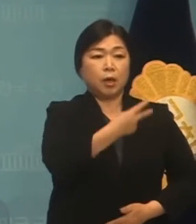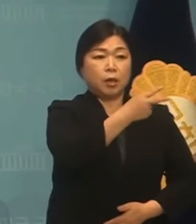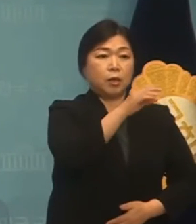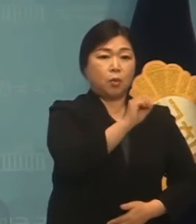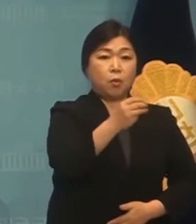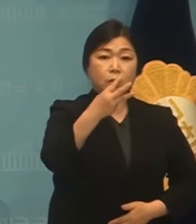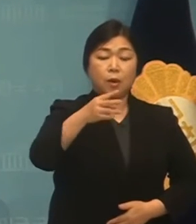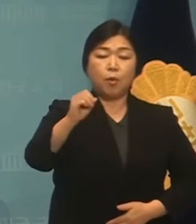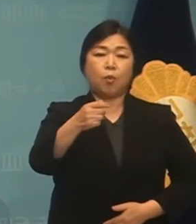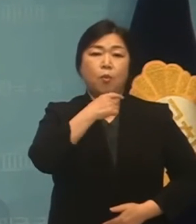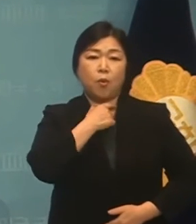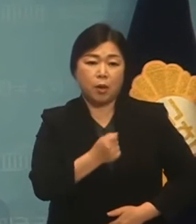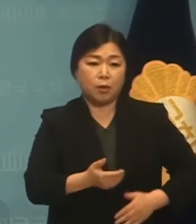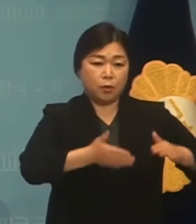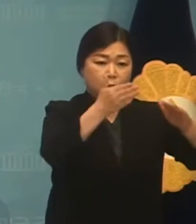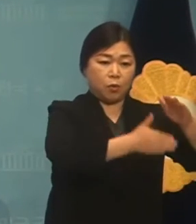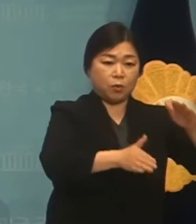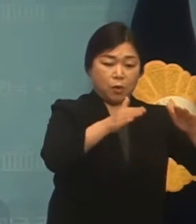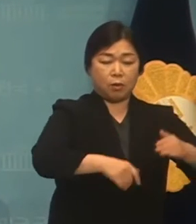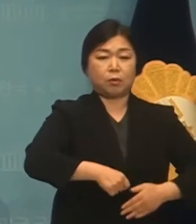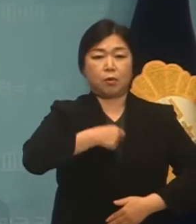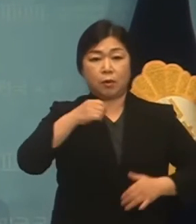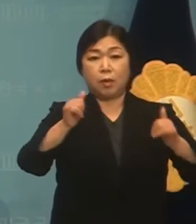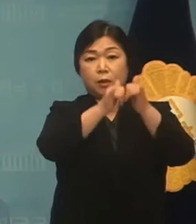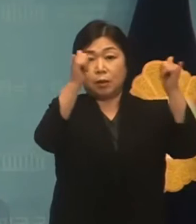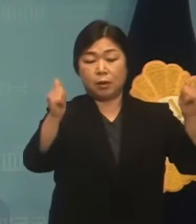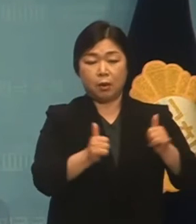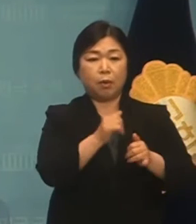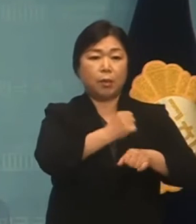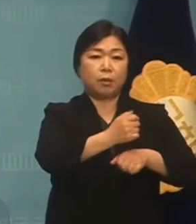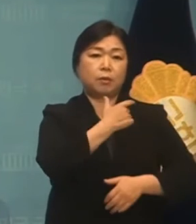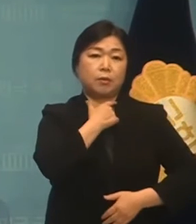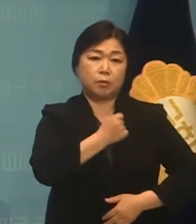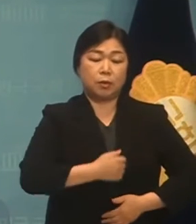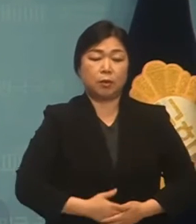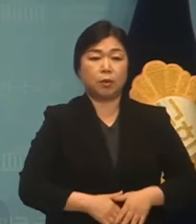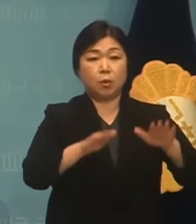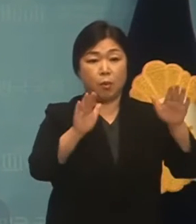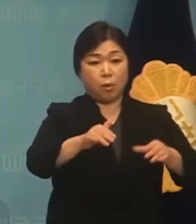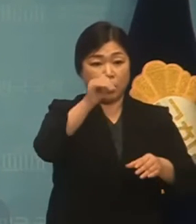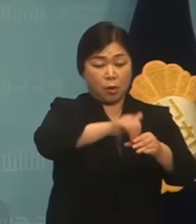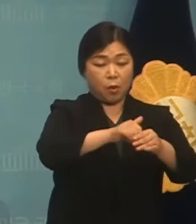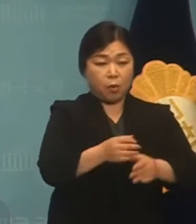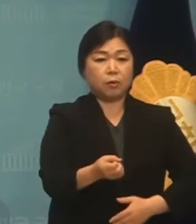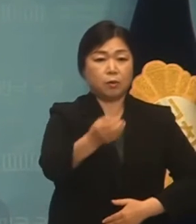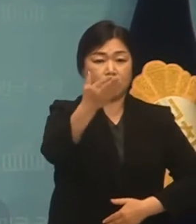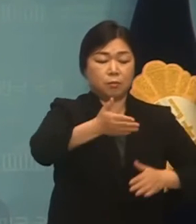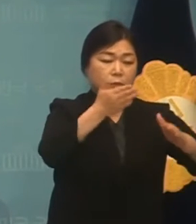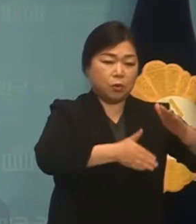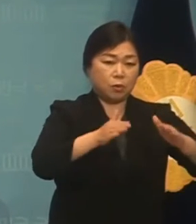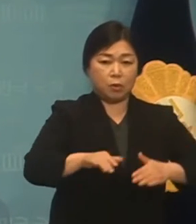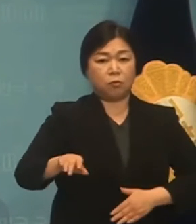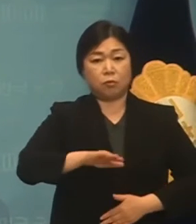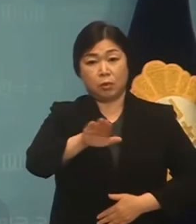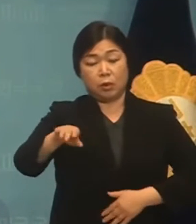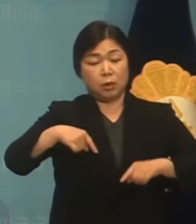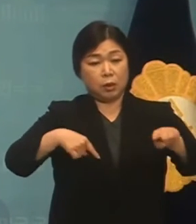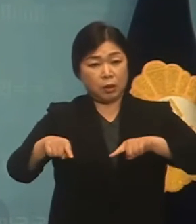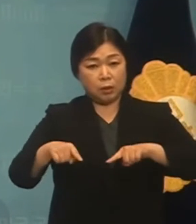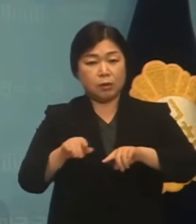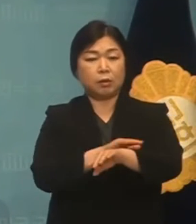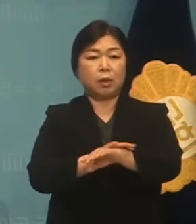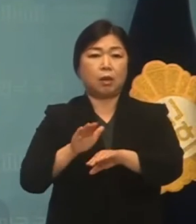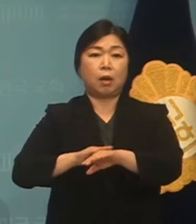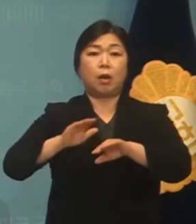2030이 원하는 공정하고 정의로운 사회, 국민의힘이 만들겠습니다. 이번 선거의 승리는 결코 우리 당이 잘해서 이긴 것이